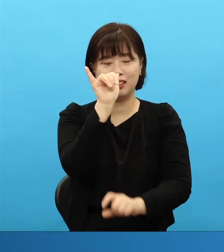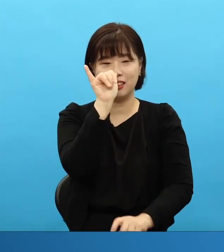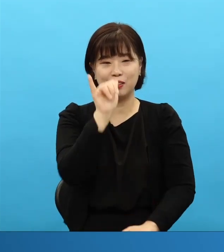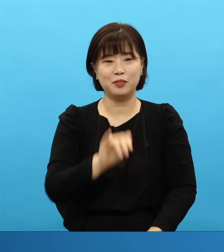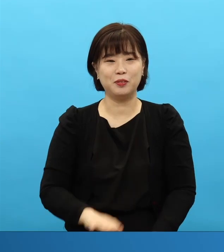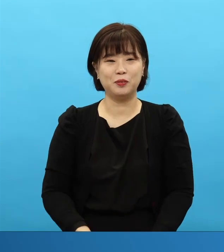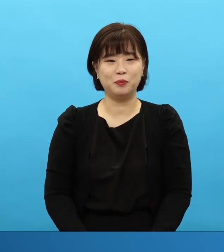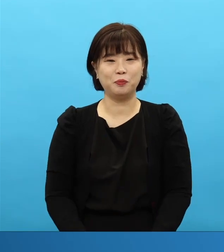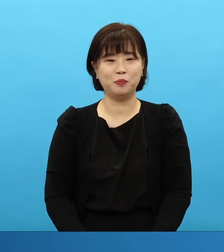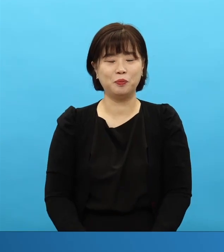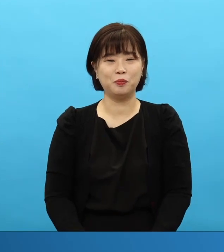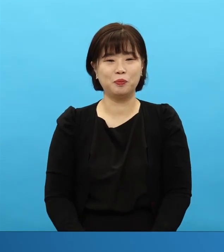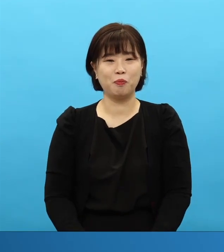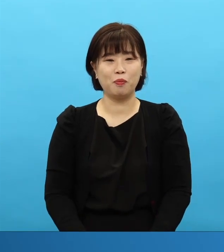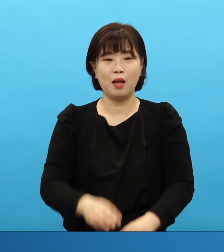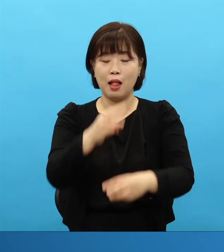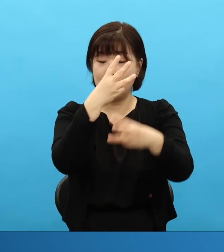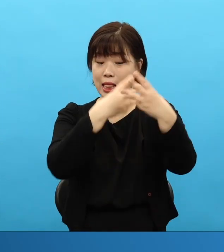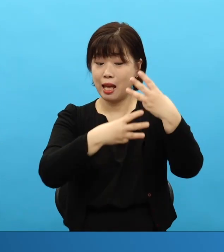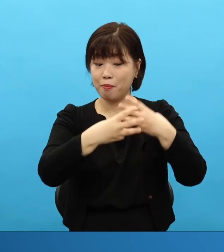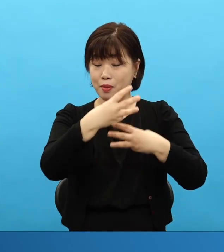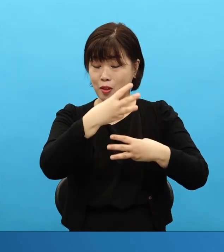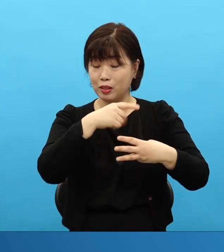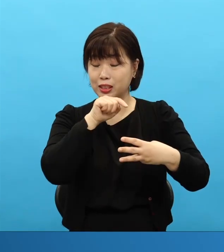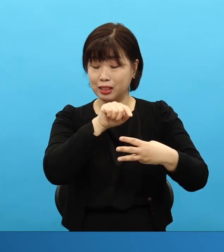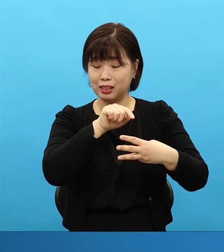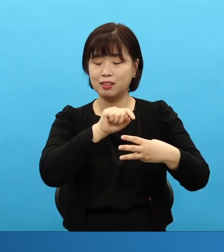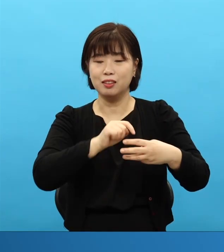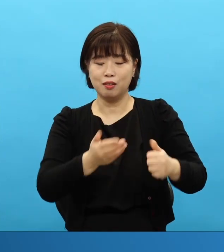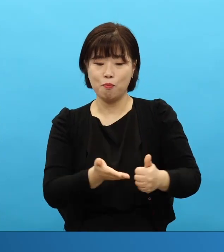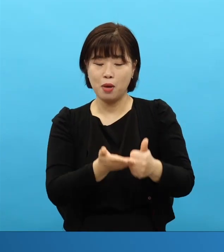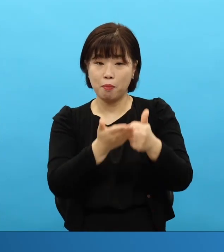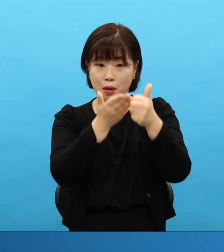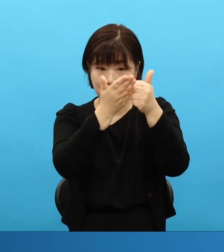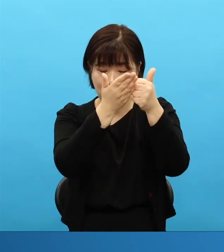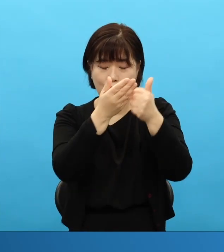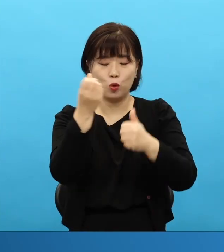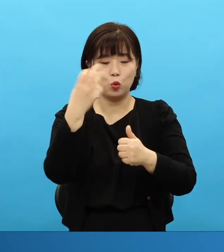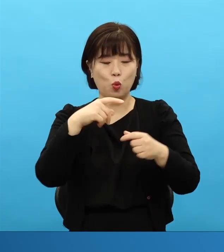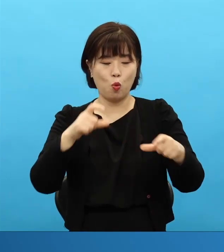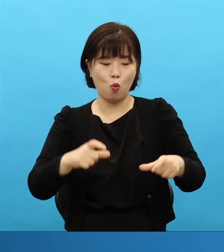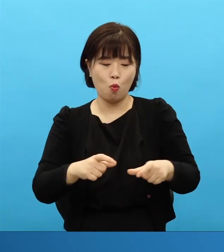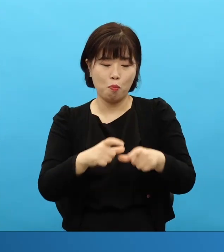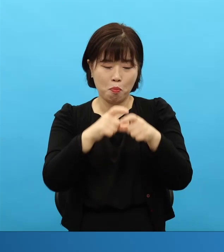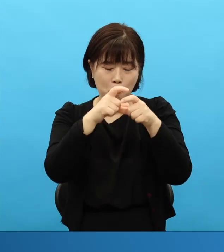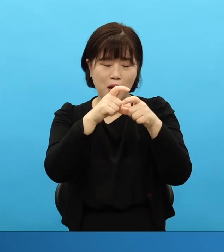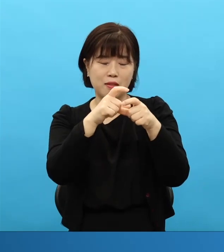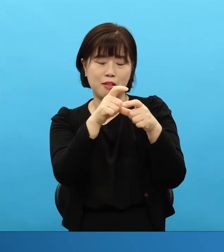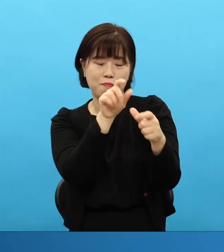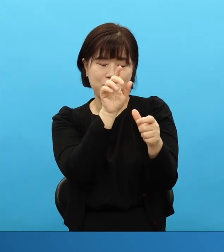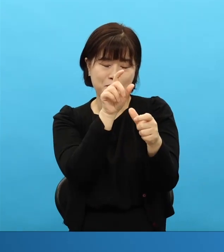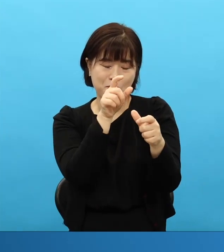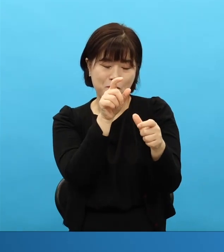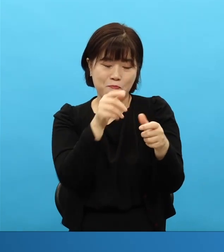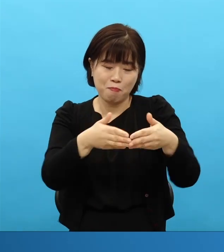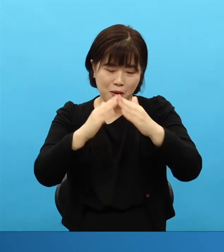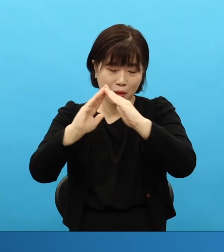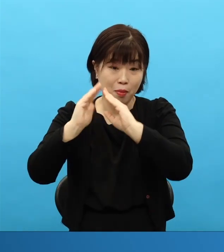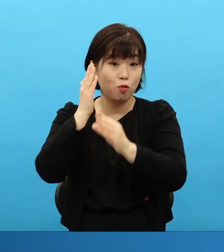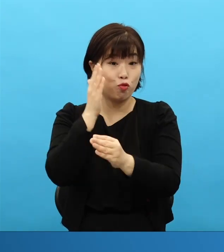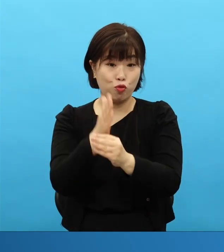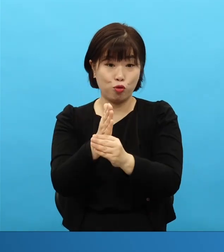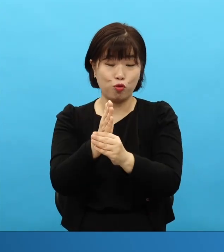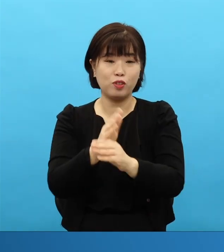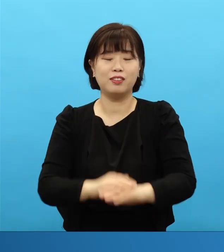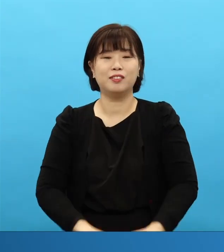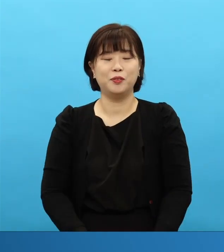네, 렘넌트 운동, 또 렘넌트 망대들이 렘넌트를 키우고자 다락방 30년 운동 속에서 일어나고 있습니다. 이